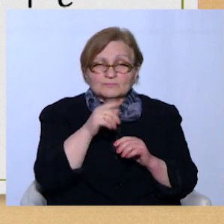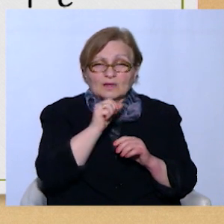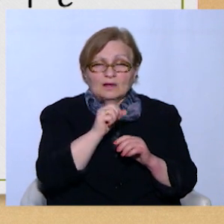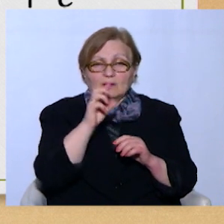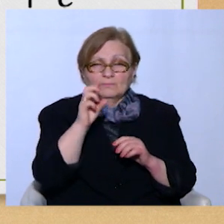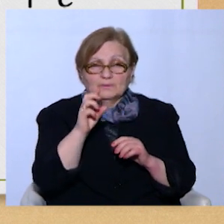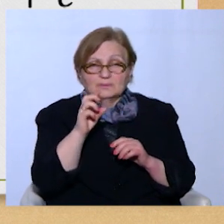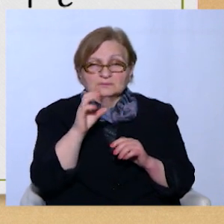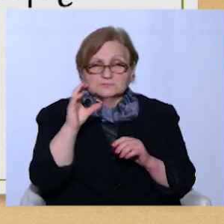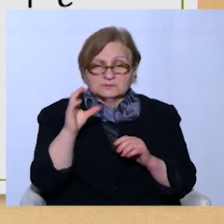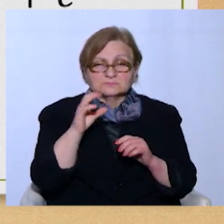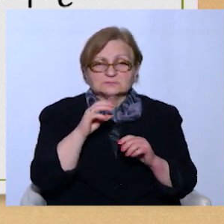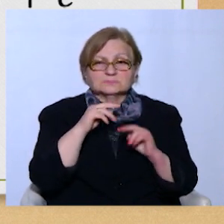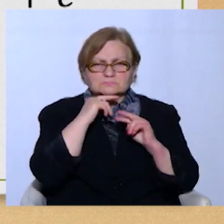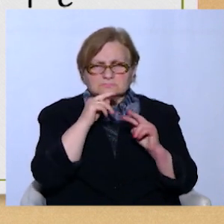და c კოეფიციენტების